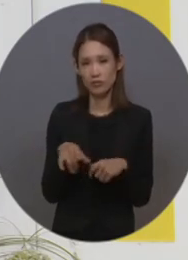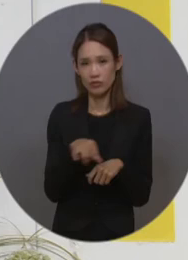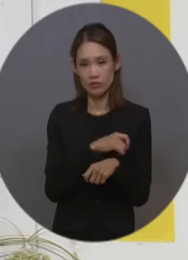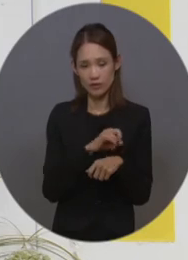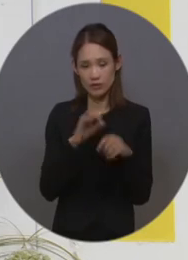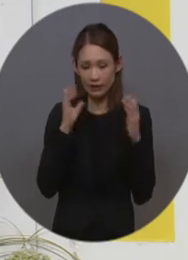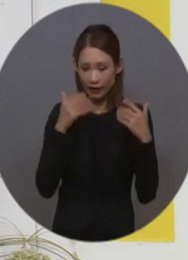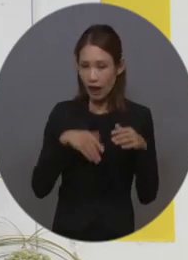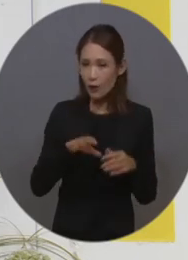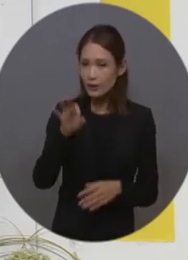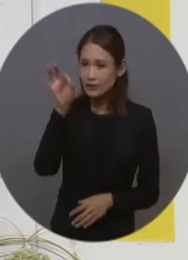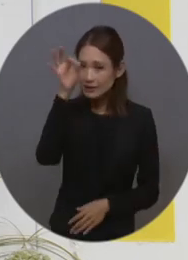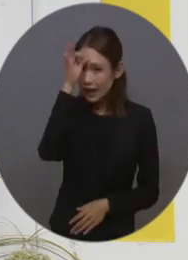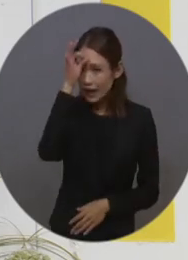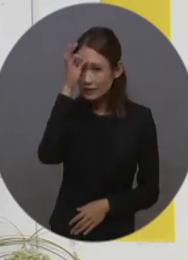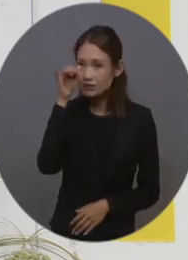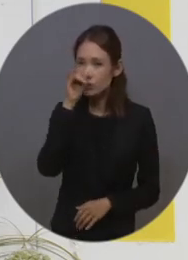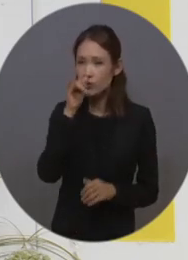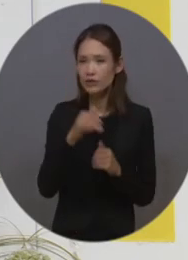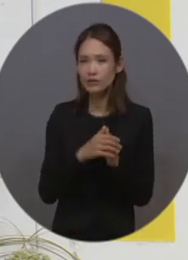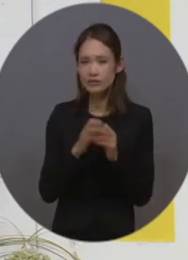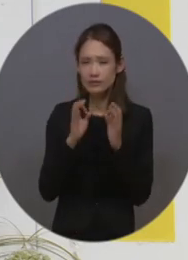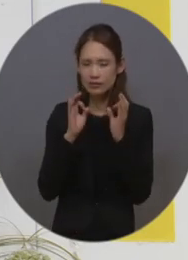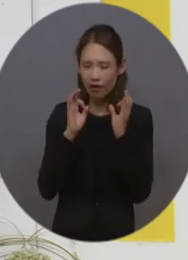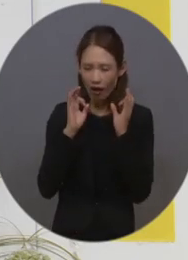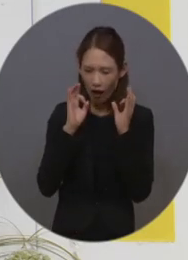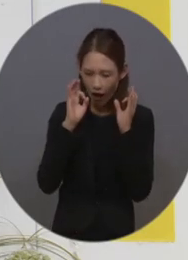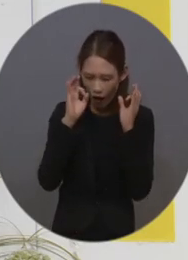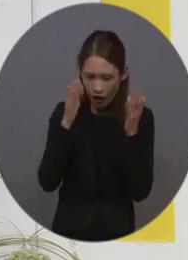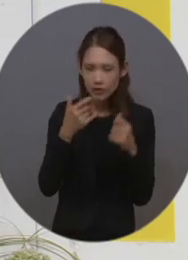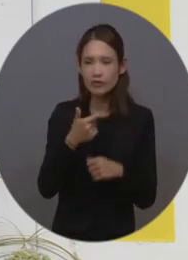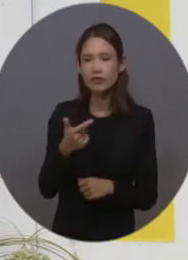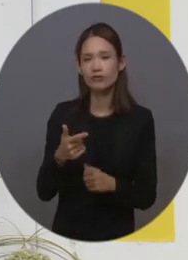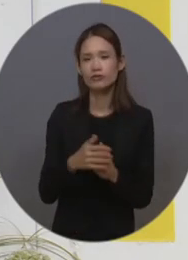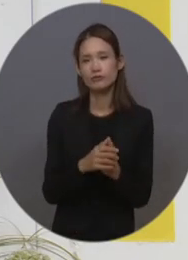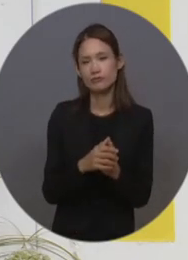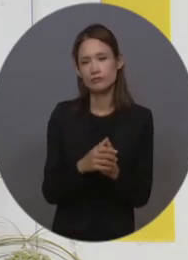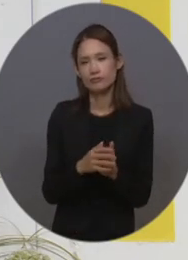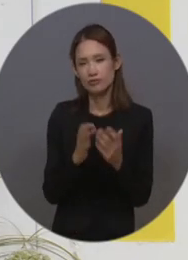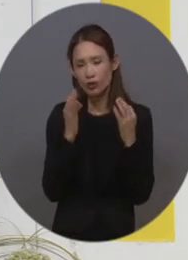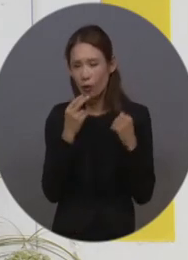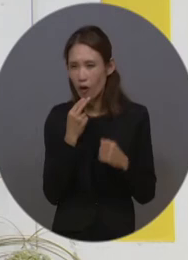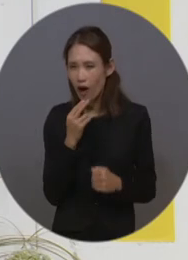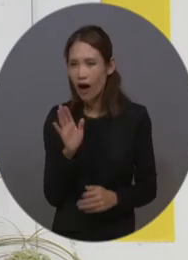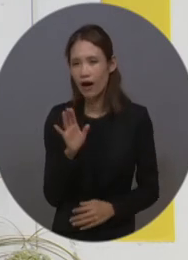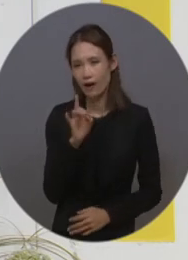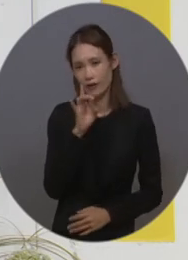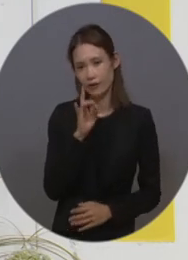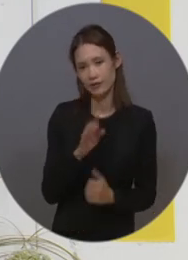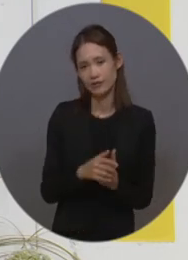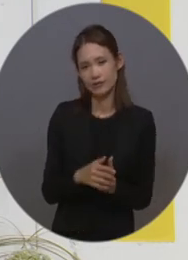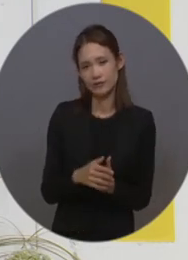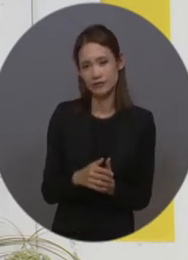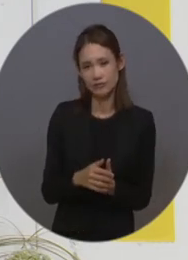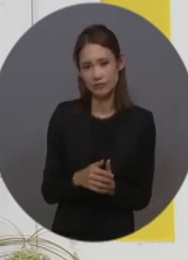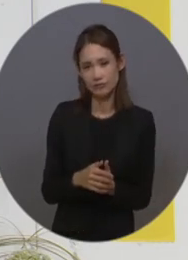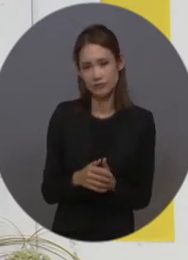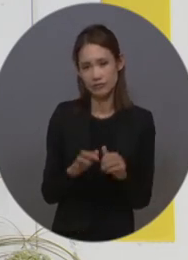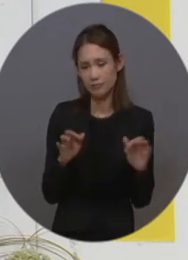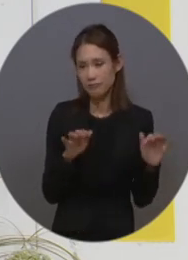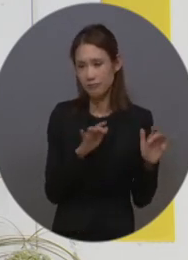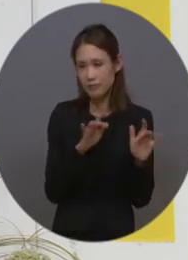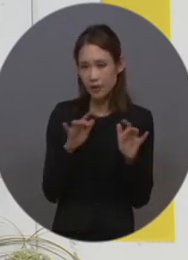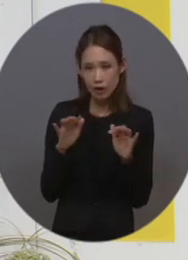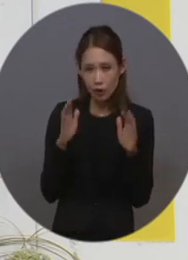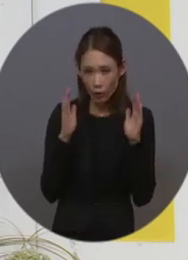타고난 재능도 있지만은 엄청난 노력을 했다고 봅니다. 네. 그렇게 노력 없이 되겠습니까? 그럼요. 네. 네, 그런데 이분이 이제